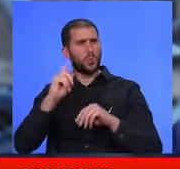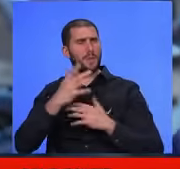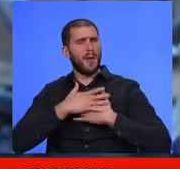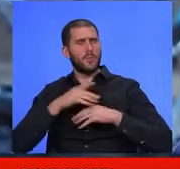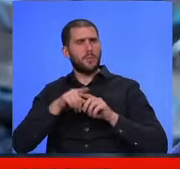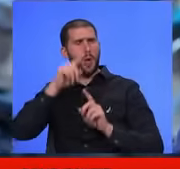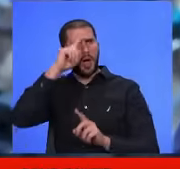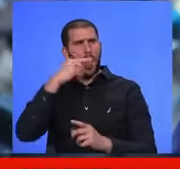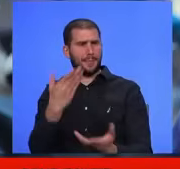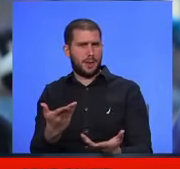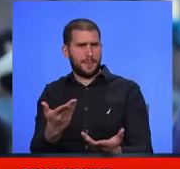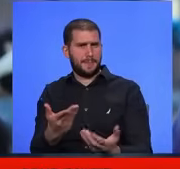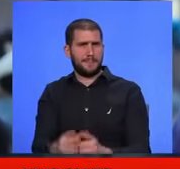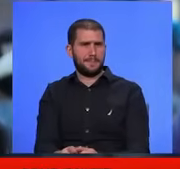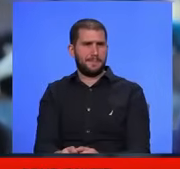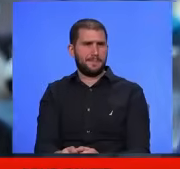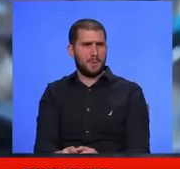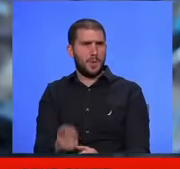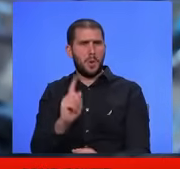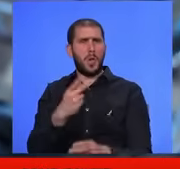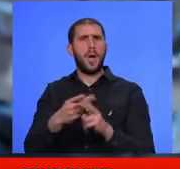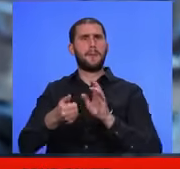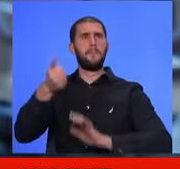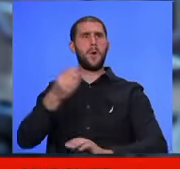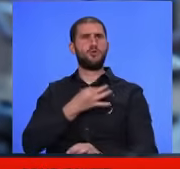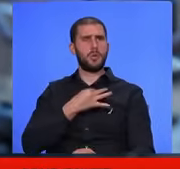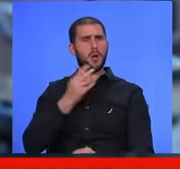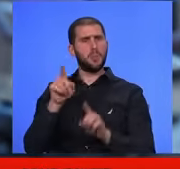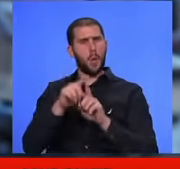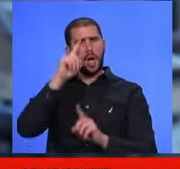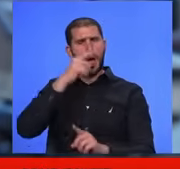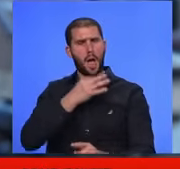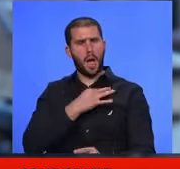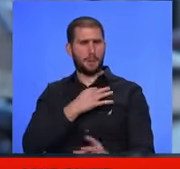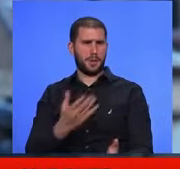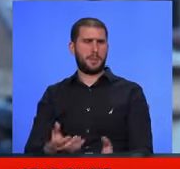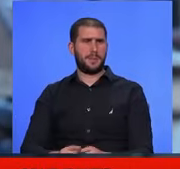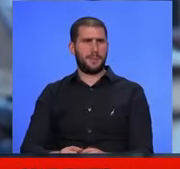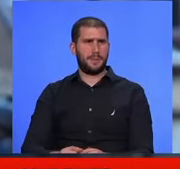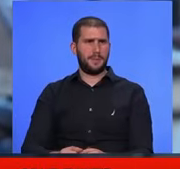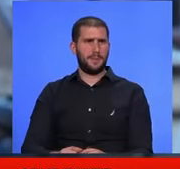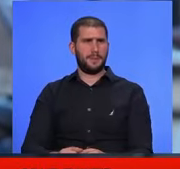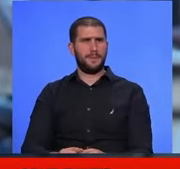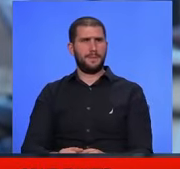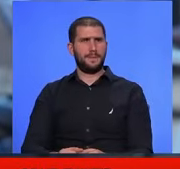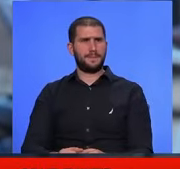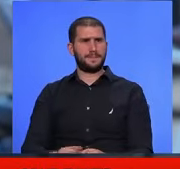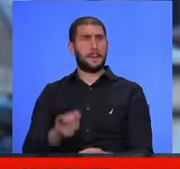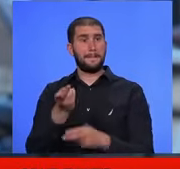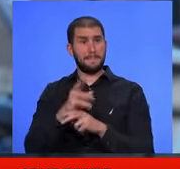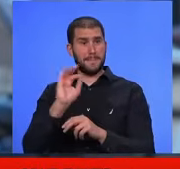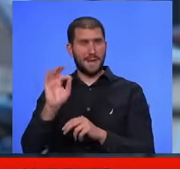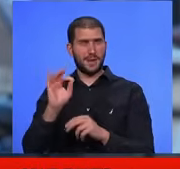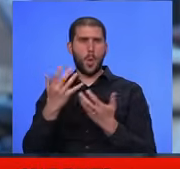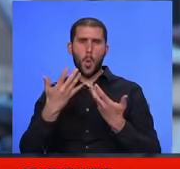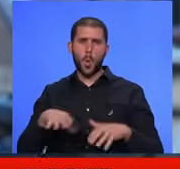หรือสวนพวกเรารักแกเหมือนพ่อแกไม่ใช่นายจ้างแกเป็นพ่อของพวกเราการสูญเสียครั้งนี้พว